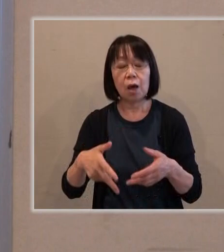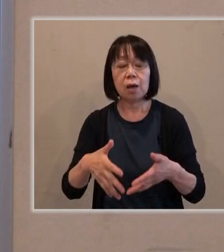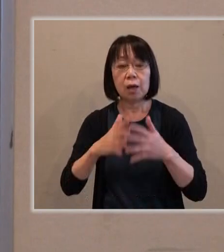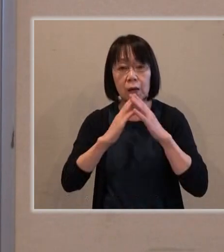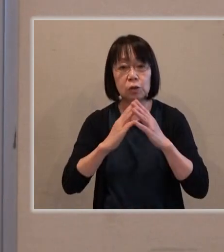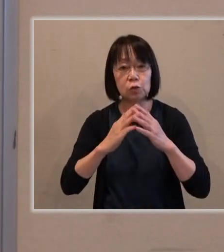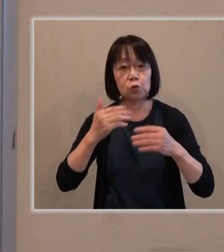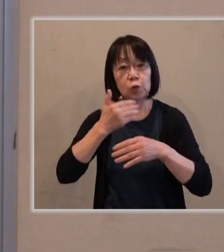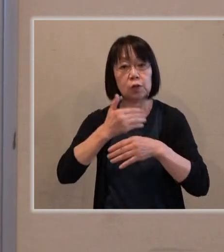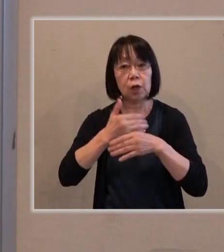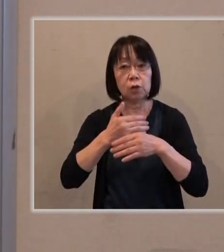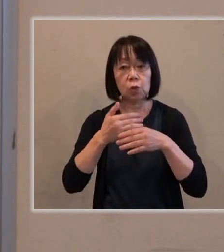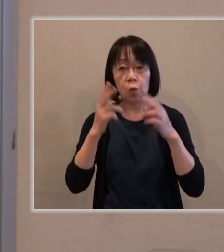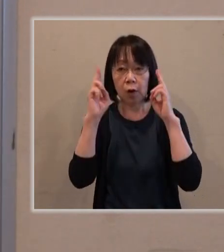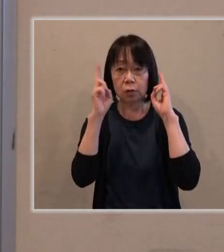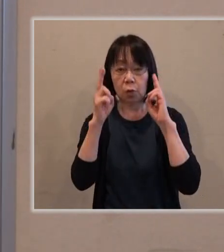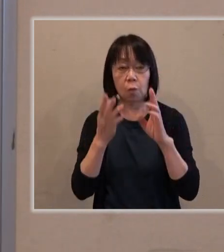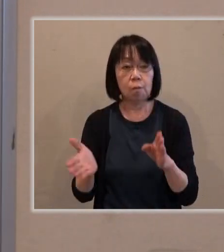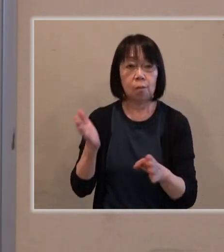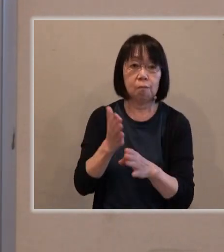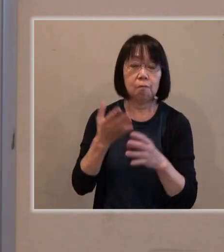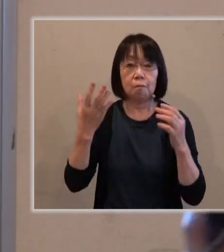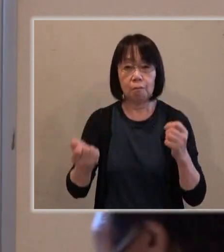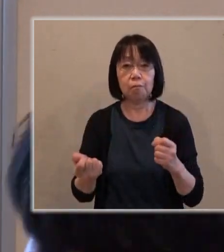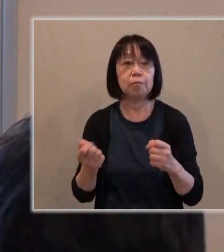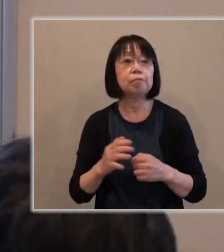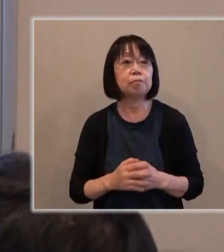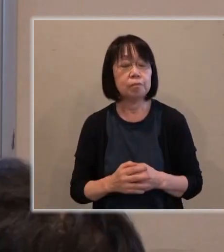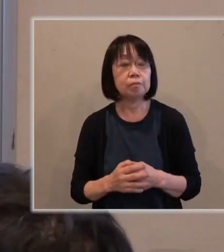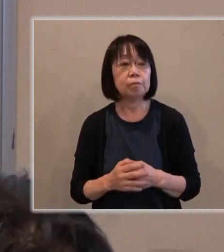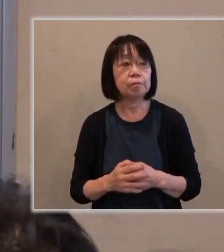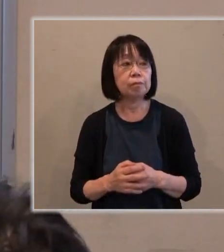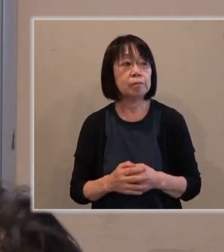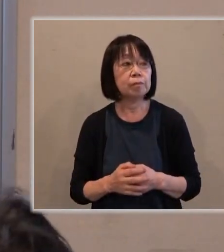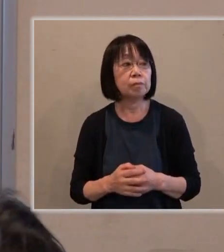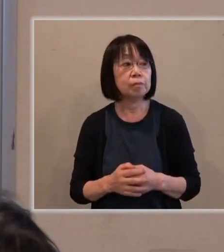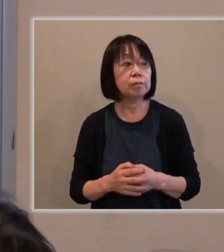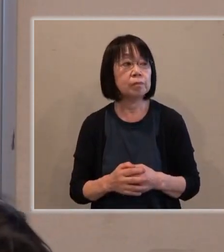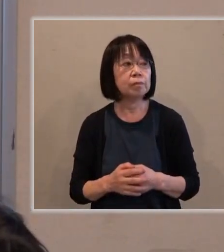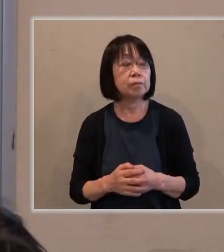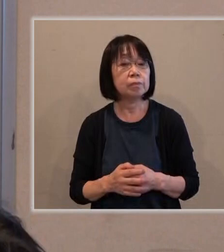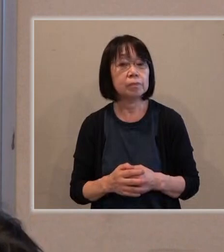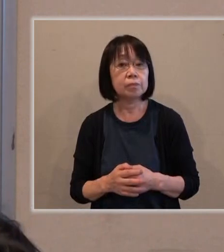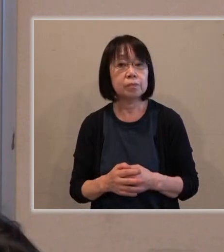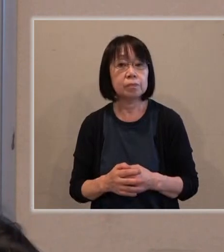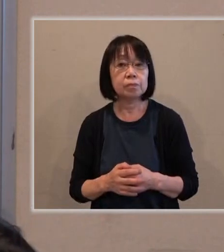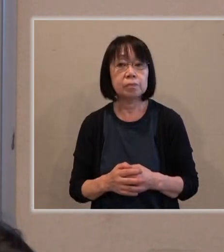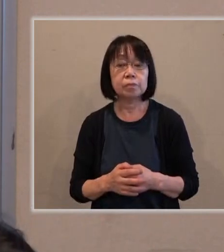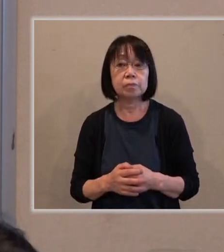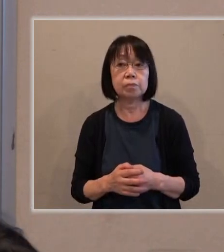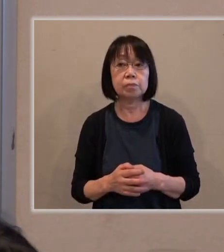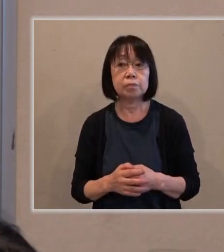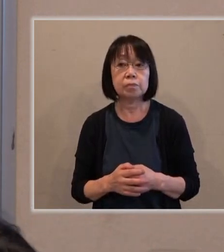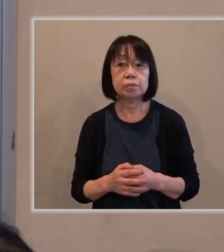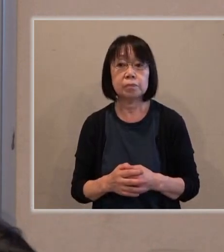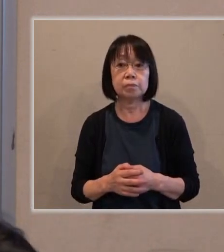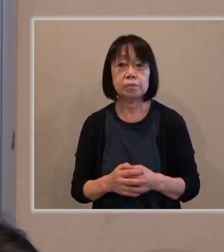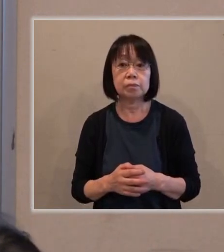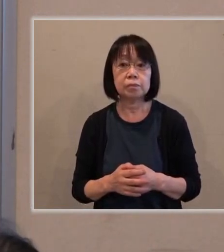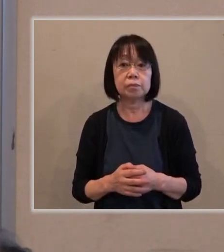設立いたしました。ところがですね、 ちょっと前行